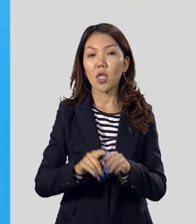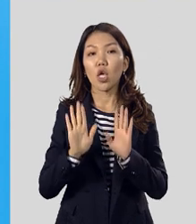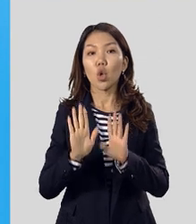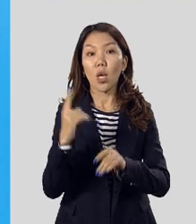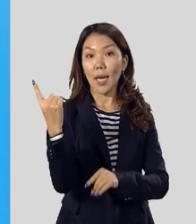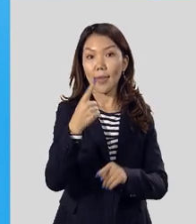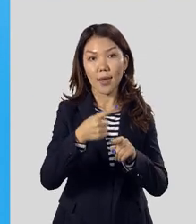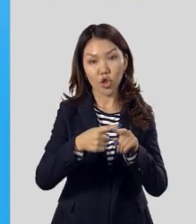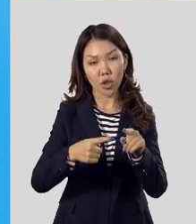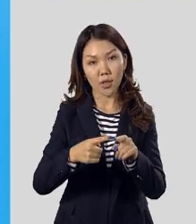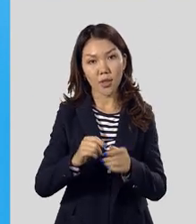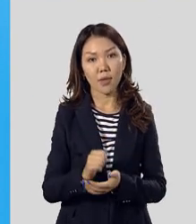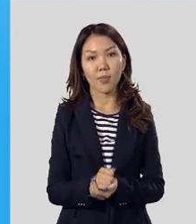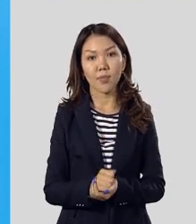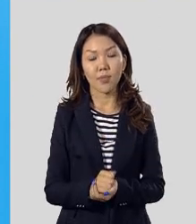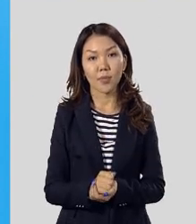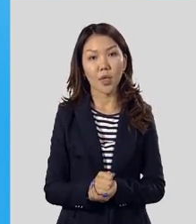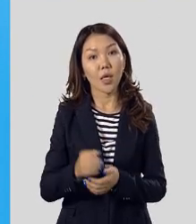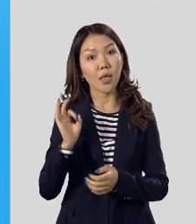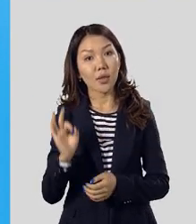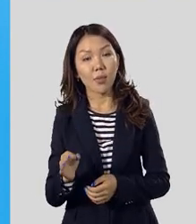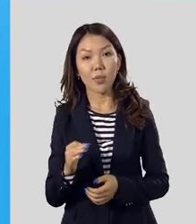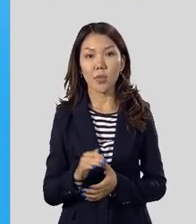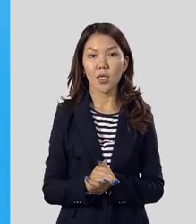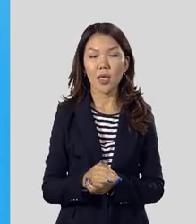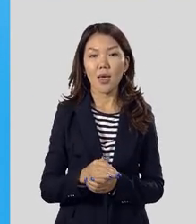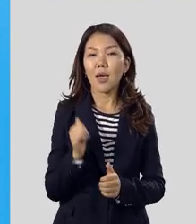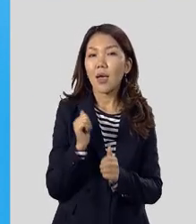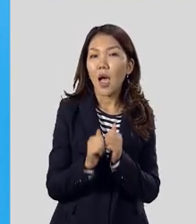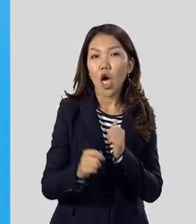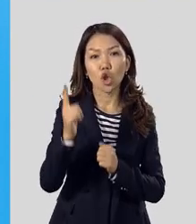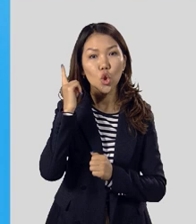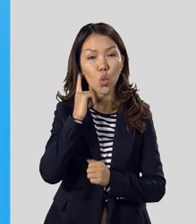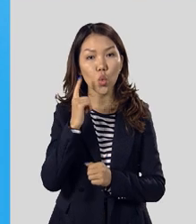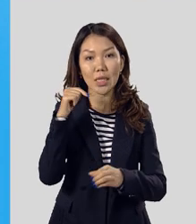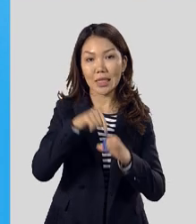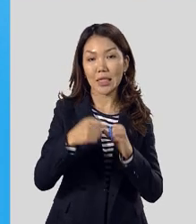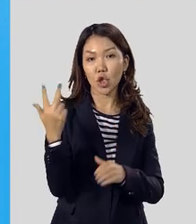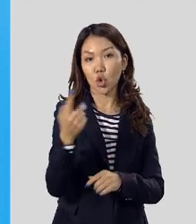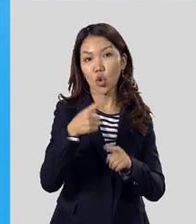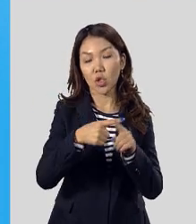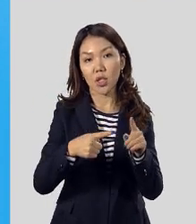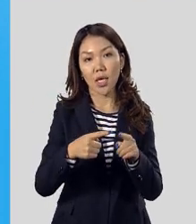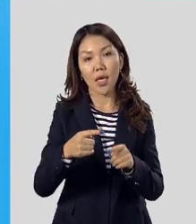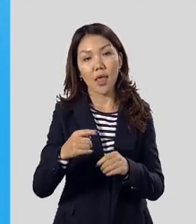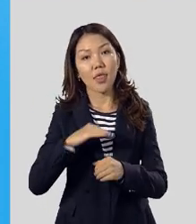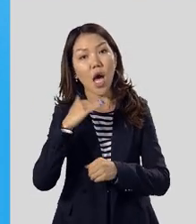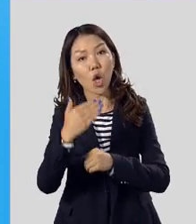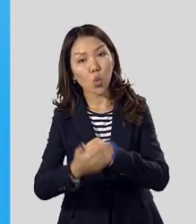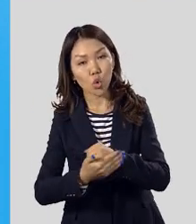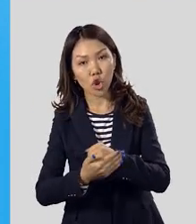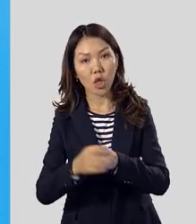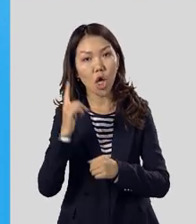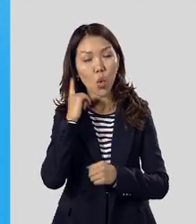частей. На самом деле, каждое ухо состоит из трех частей – наружное ухо, среднее